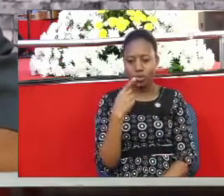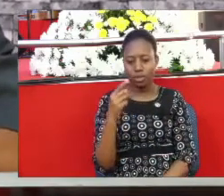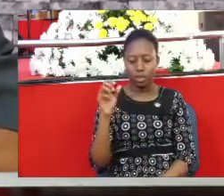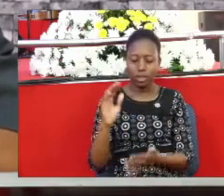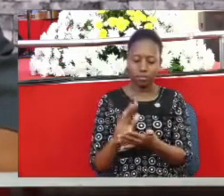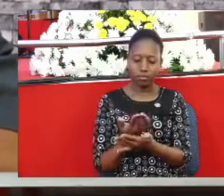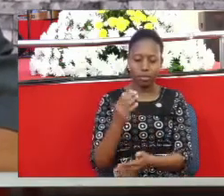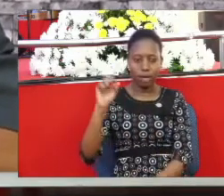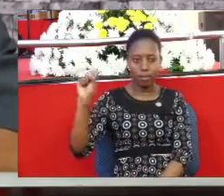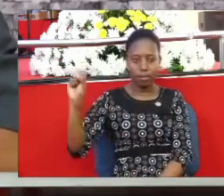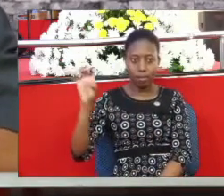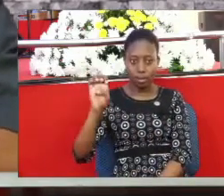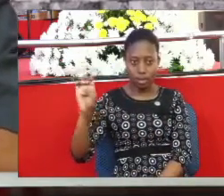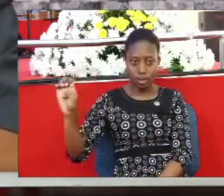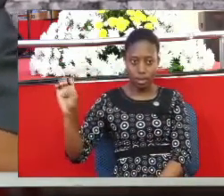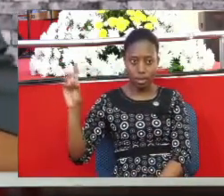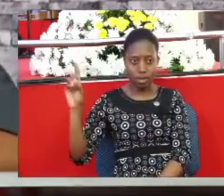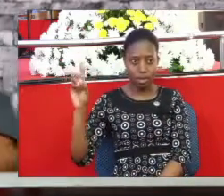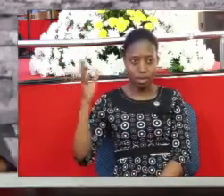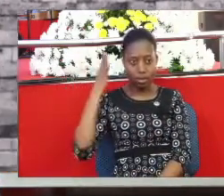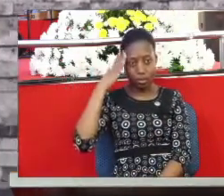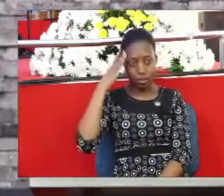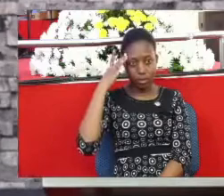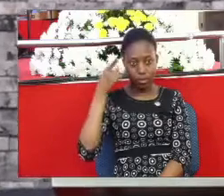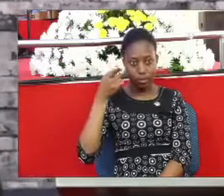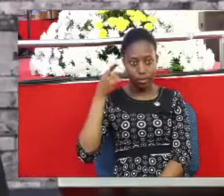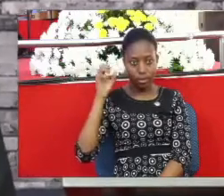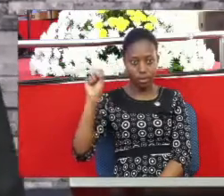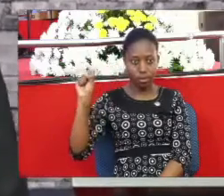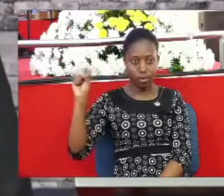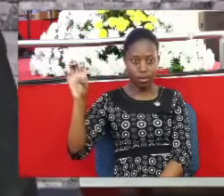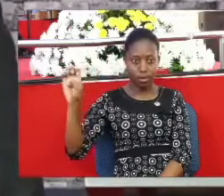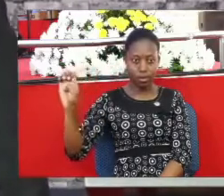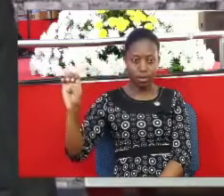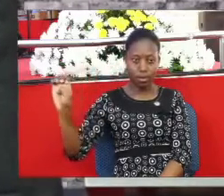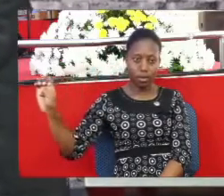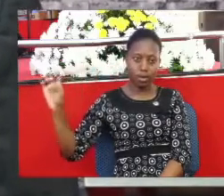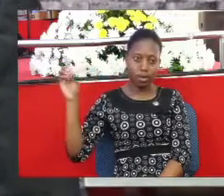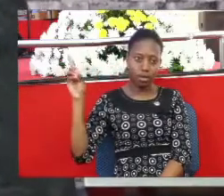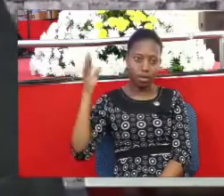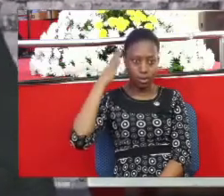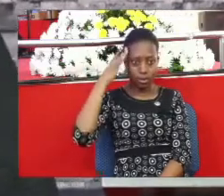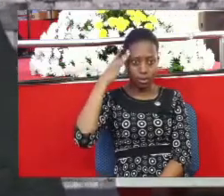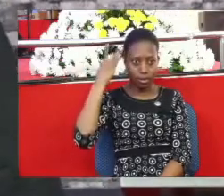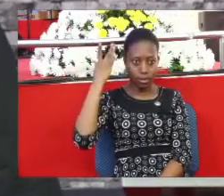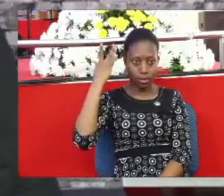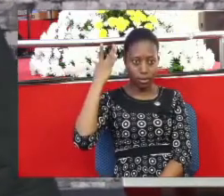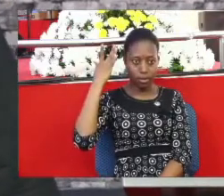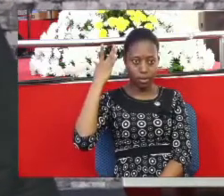But kama ni mbegu yako mwambie Rosemary, sikujui lakini unaitwa Rosemary, ninakuona wewe ni pastor, eh? Hii ndio mbegu